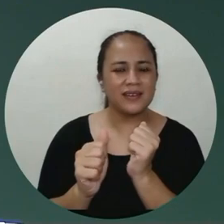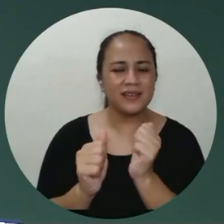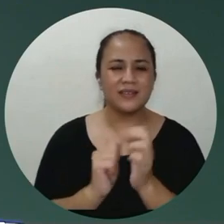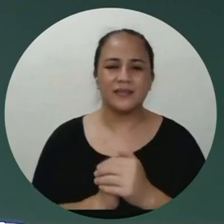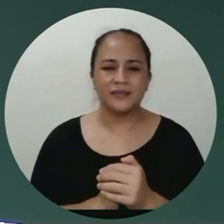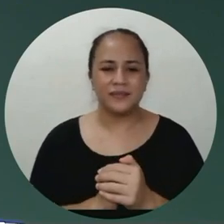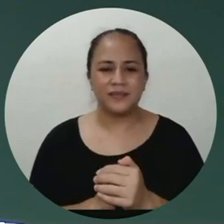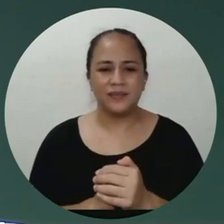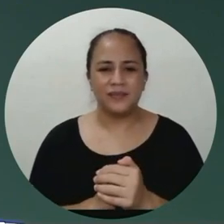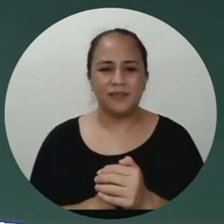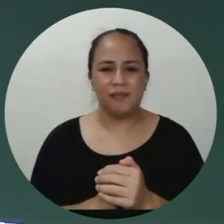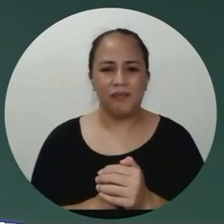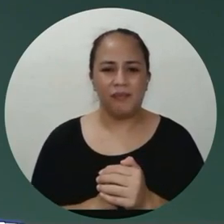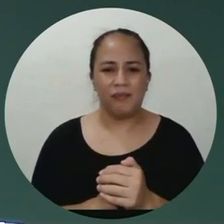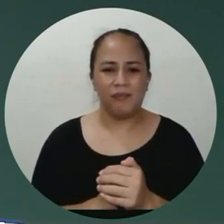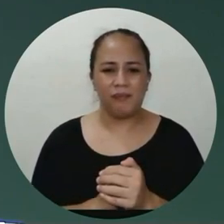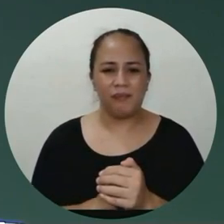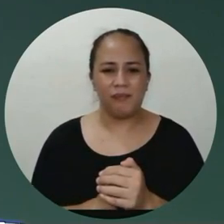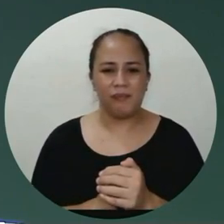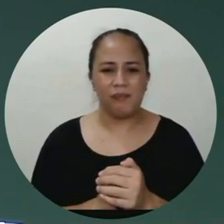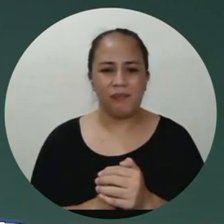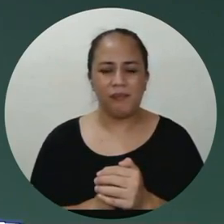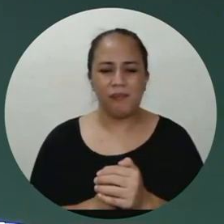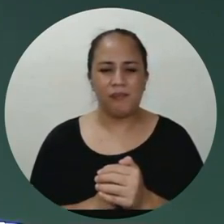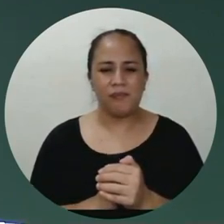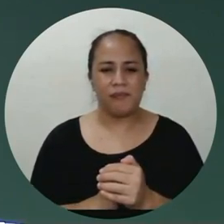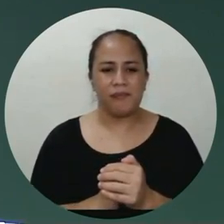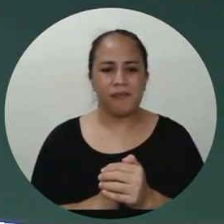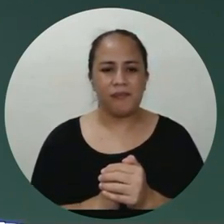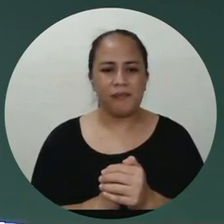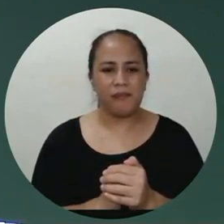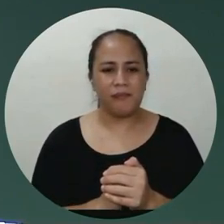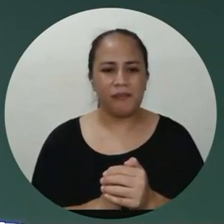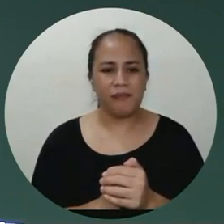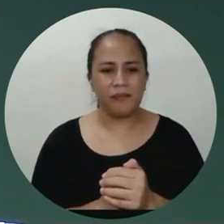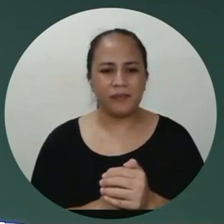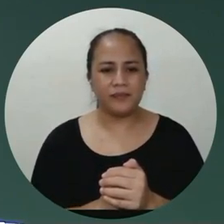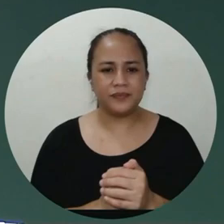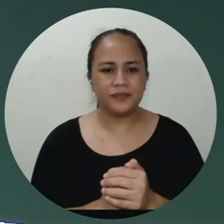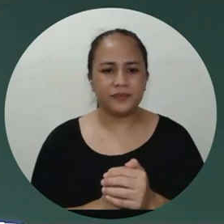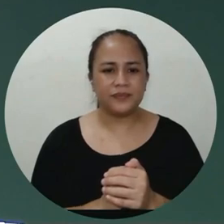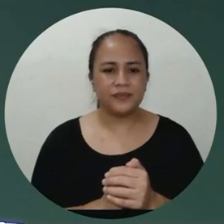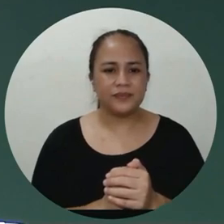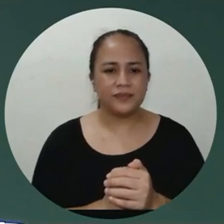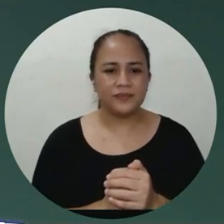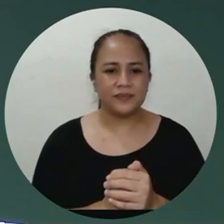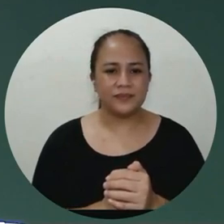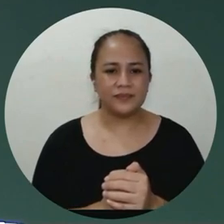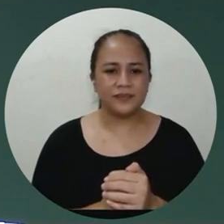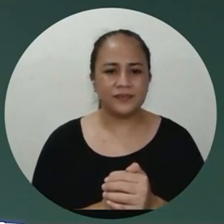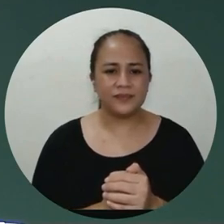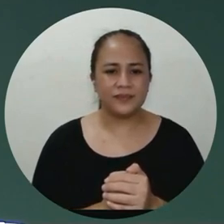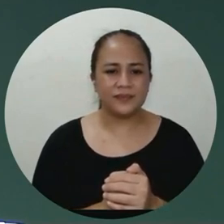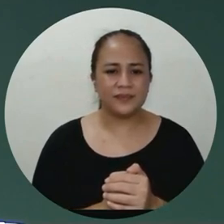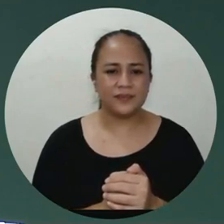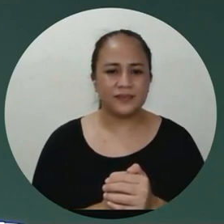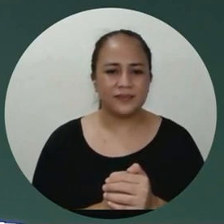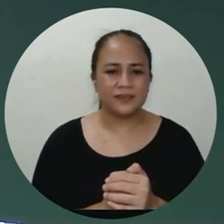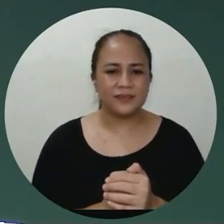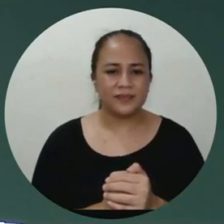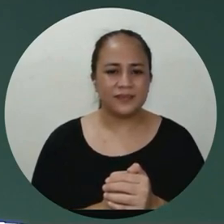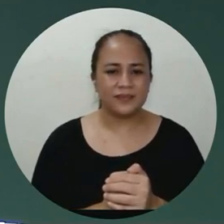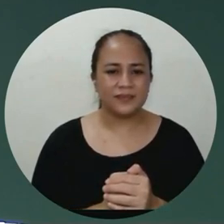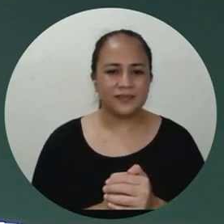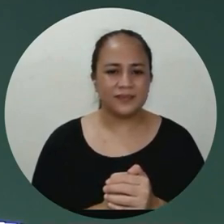복음을 여러분 듣는 이 복음을 여러분에게 뭐요? 각인 뿌리 체질